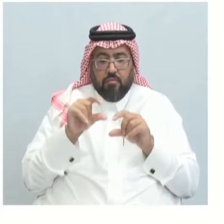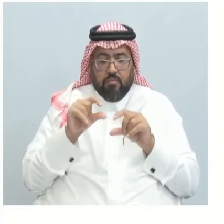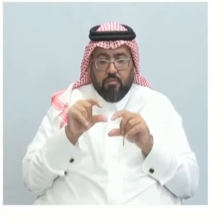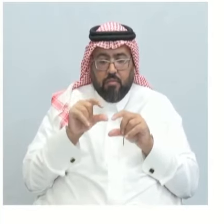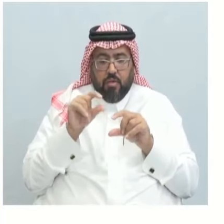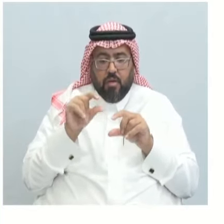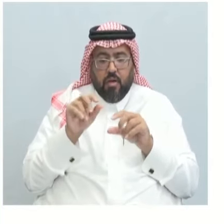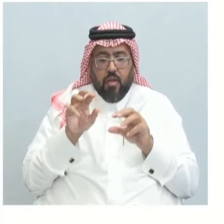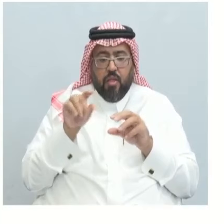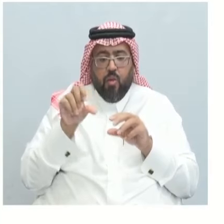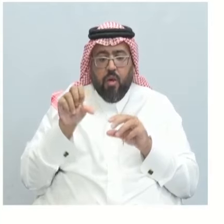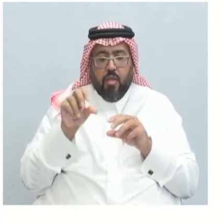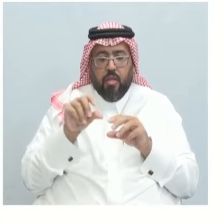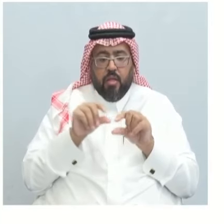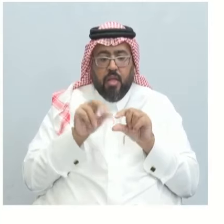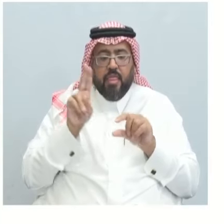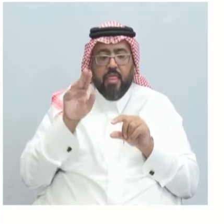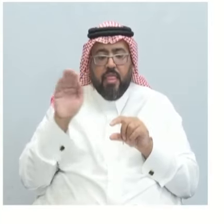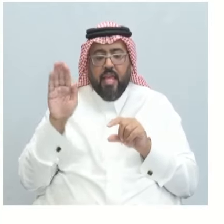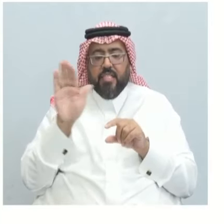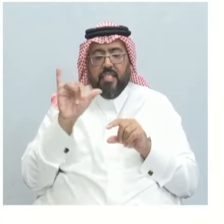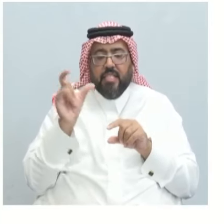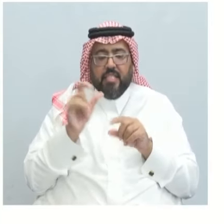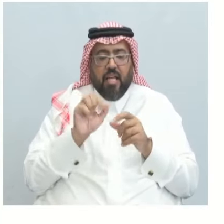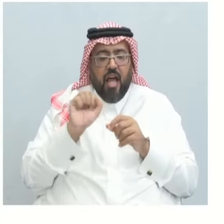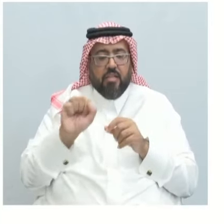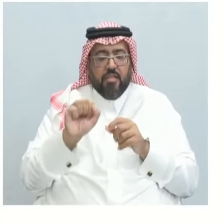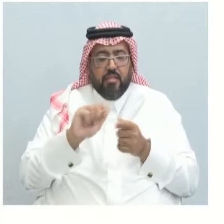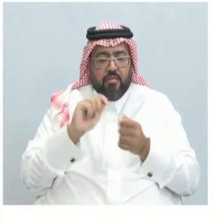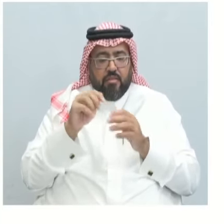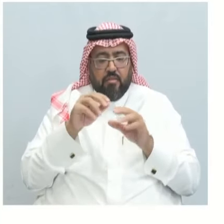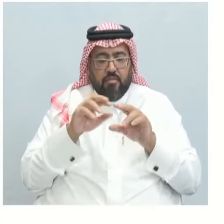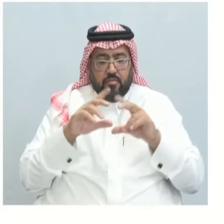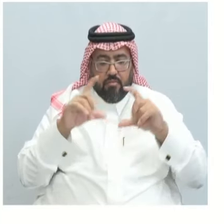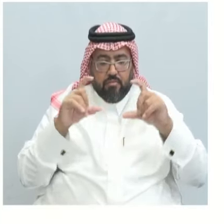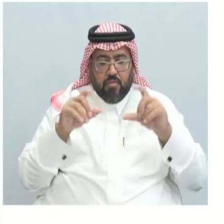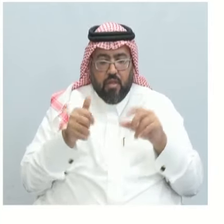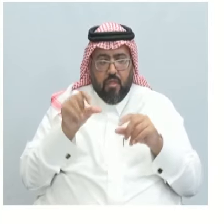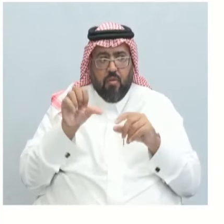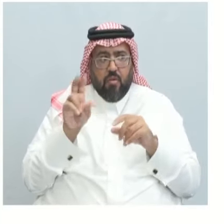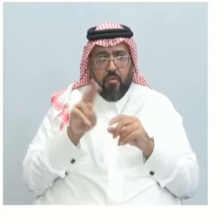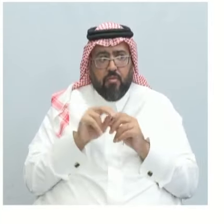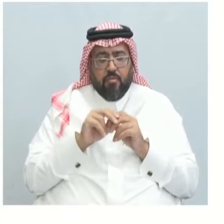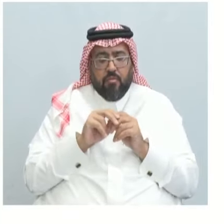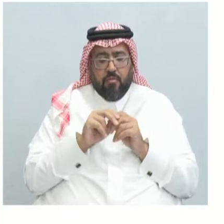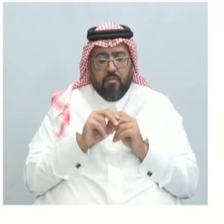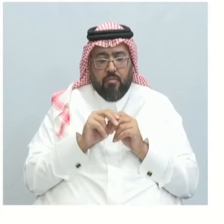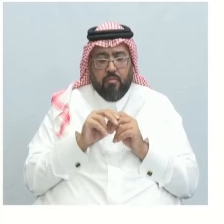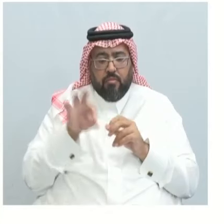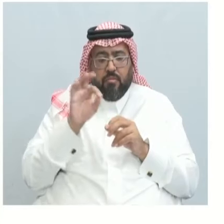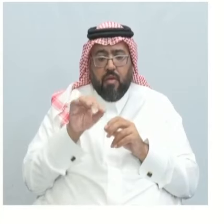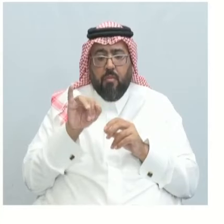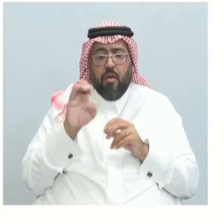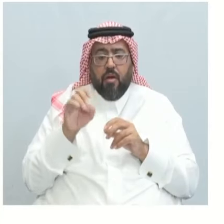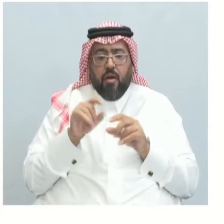المحرك ثم بالزر الايمن خصائص ثم من التبويب ادوات نختار